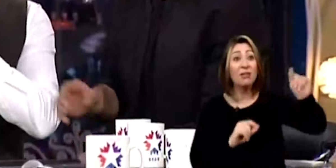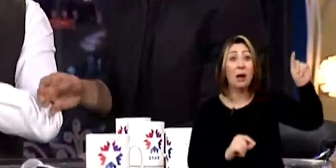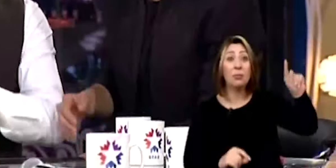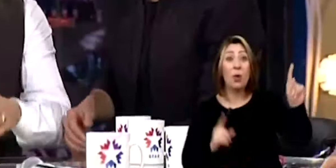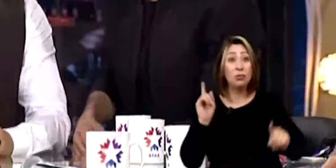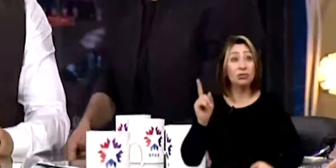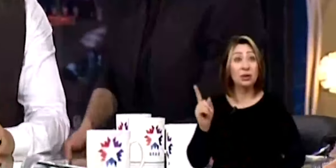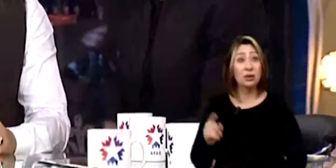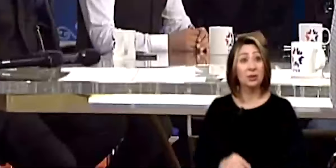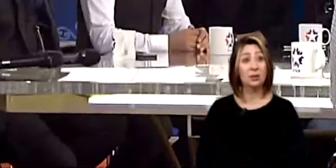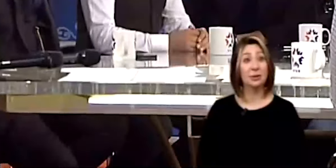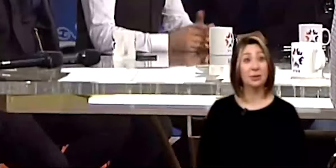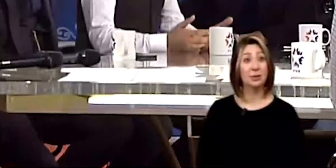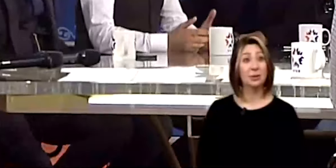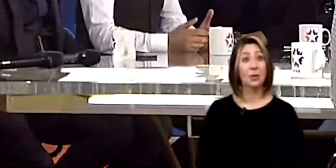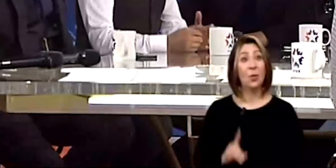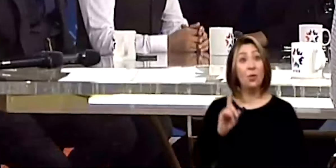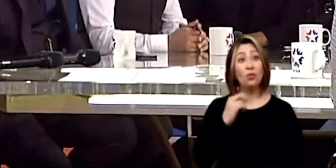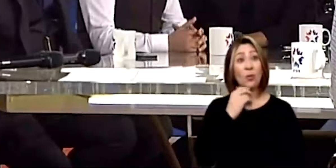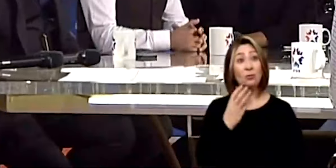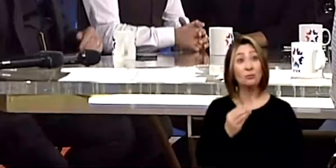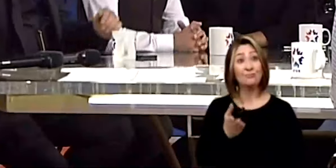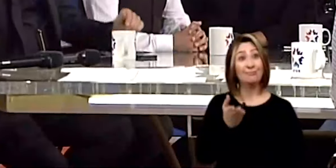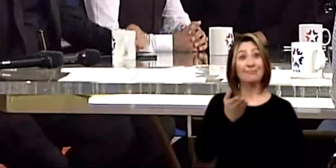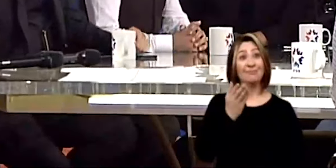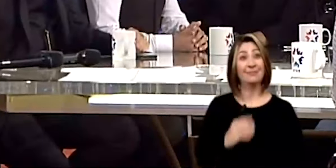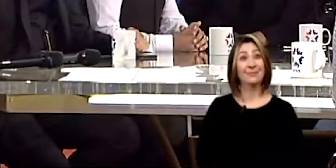hoca hanım Hüseyin burada. Hüseyin abi buyurun biraz hocam. Pompala bir. Vallahi on numara oluyor. Buyurun hocam.